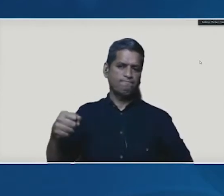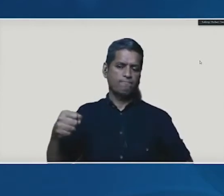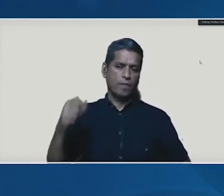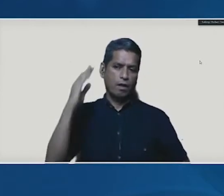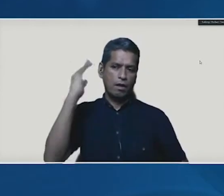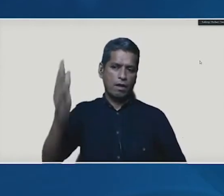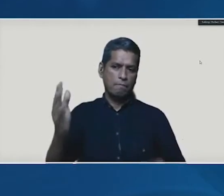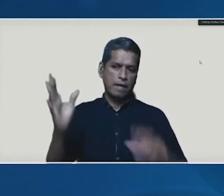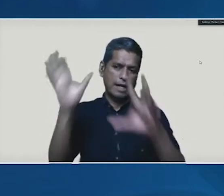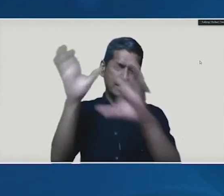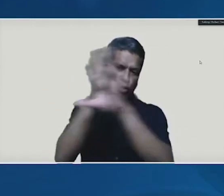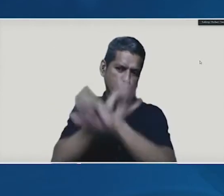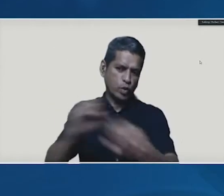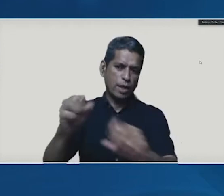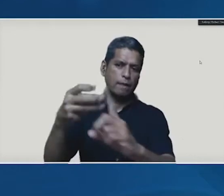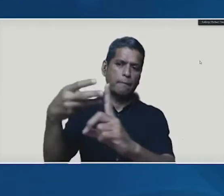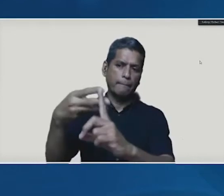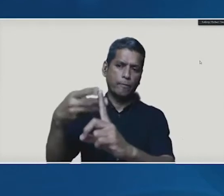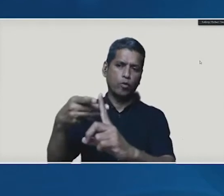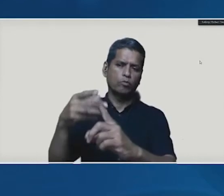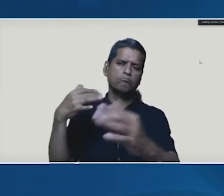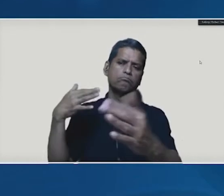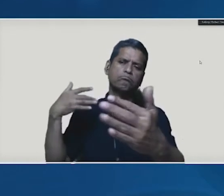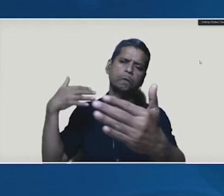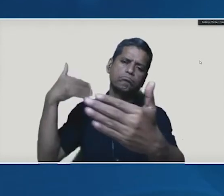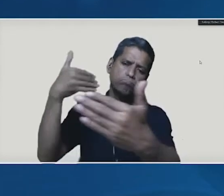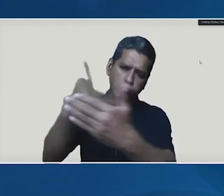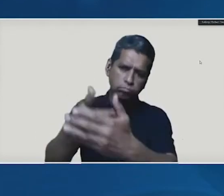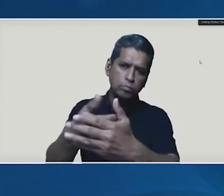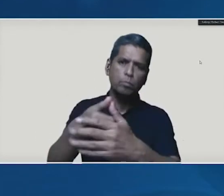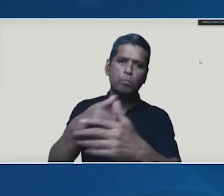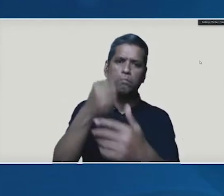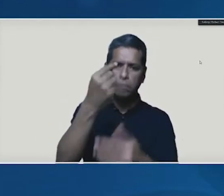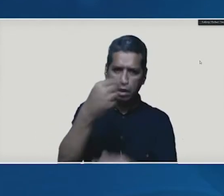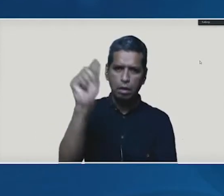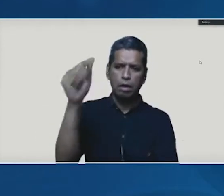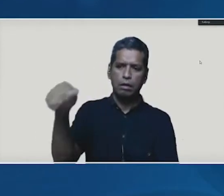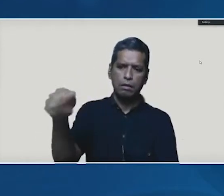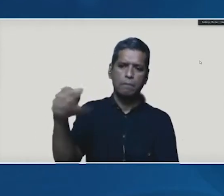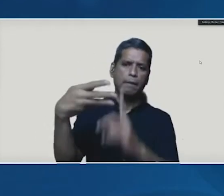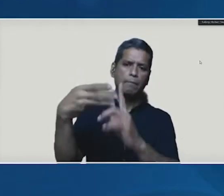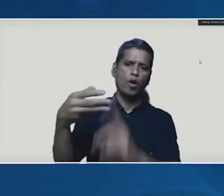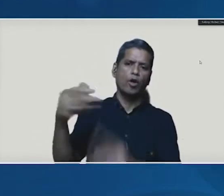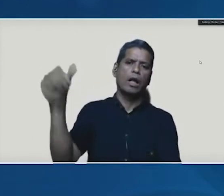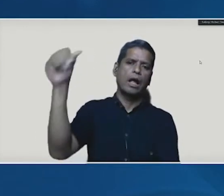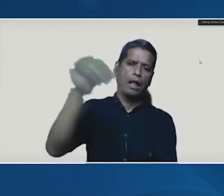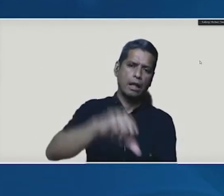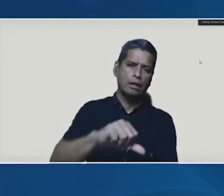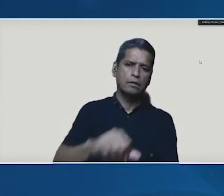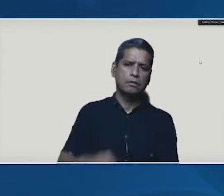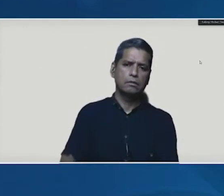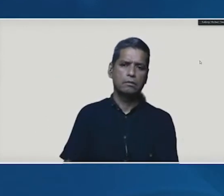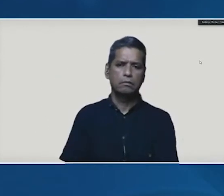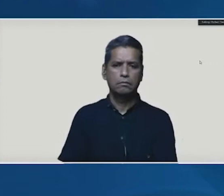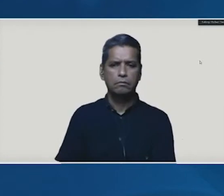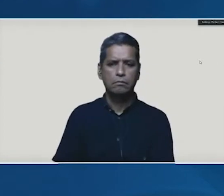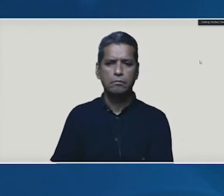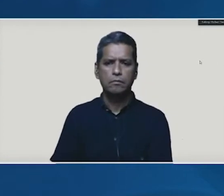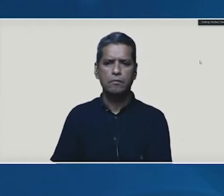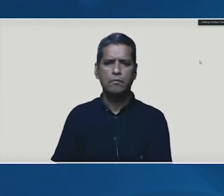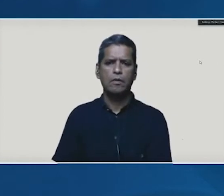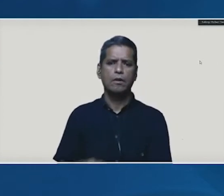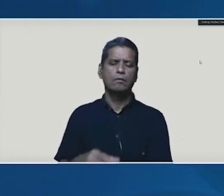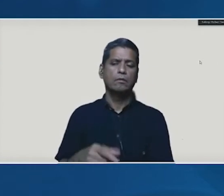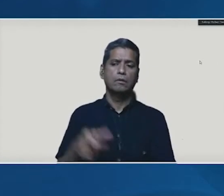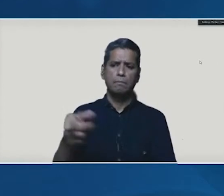babilon padahal babilon pada waktu tidak mungkin dihancurkan temboknya sangat kuat berlapis2